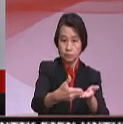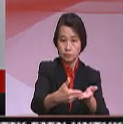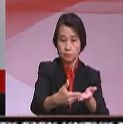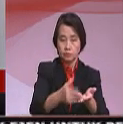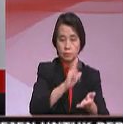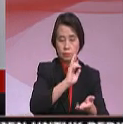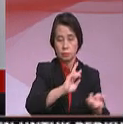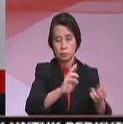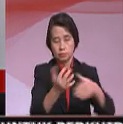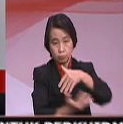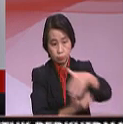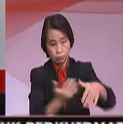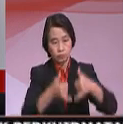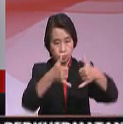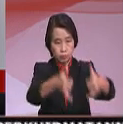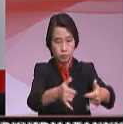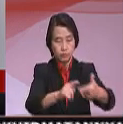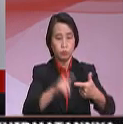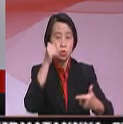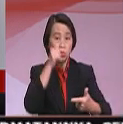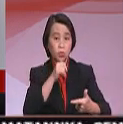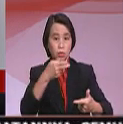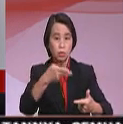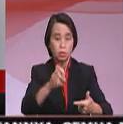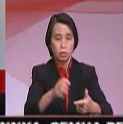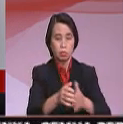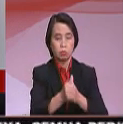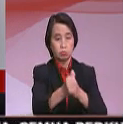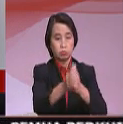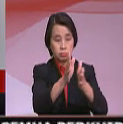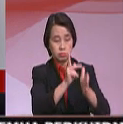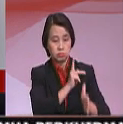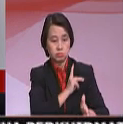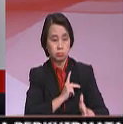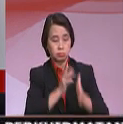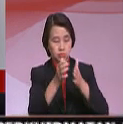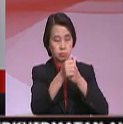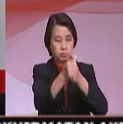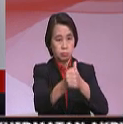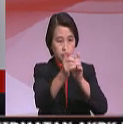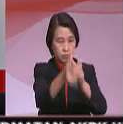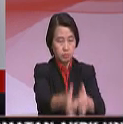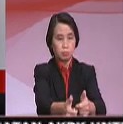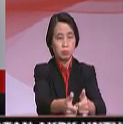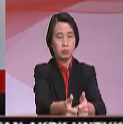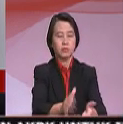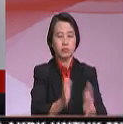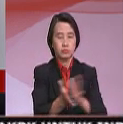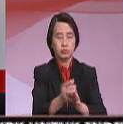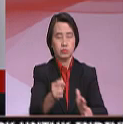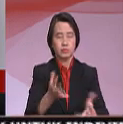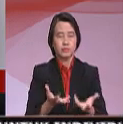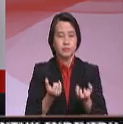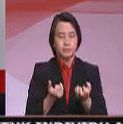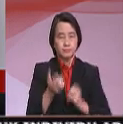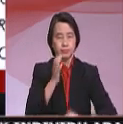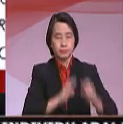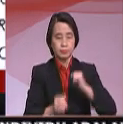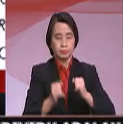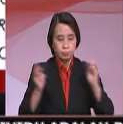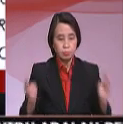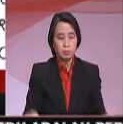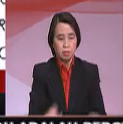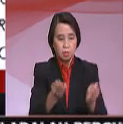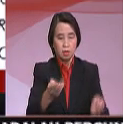Diversity Award dan Women in HR Leadership Award. Rina berharap pencapaian tersebut menjadi sumber inspirasi dan